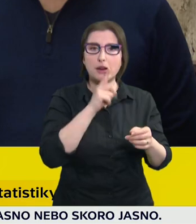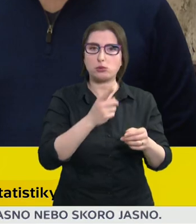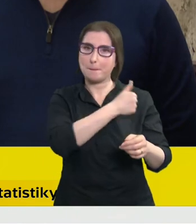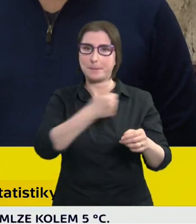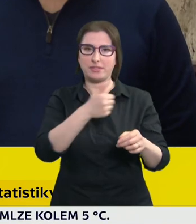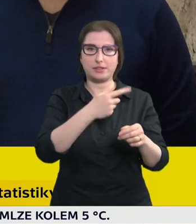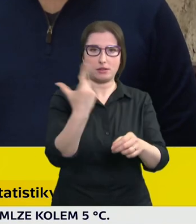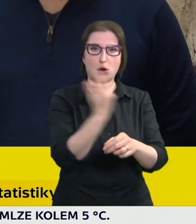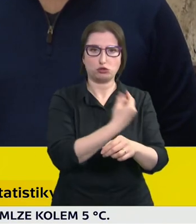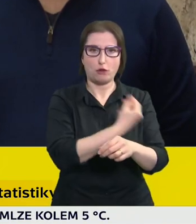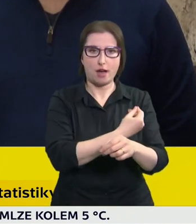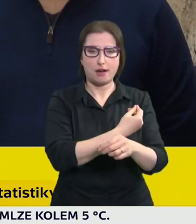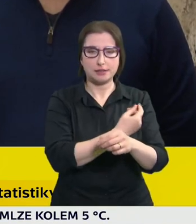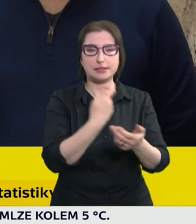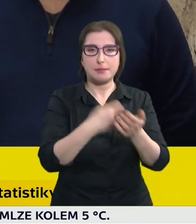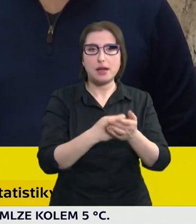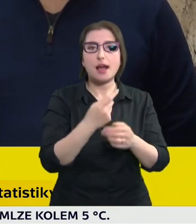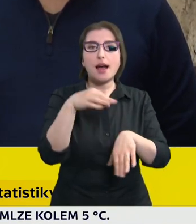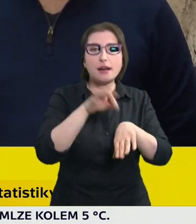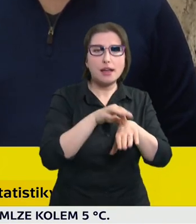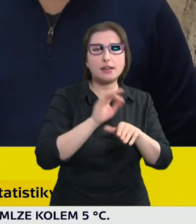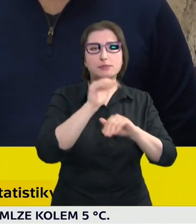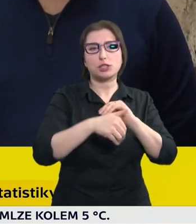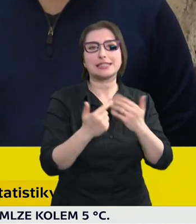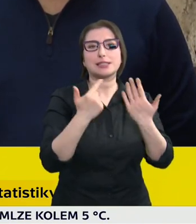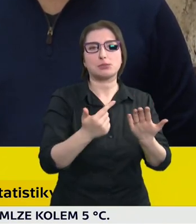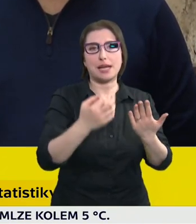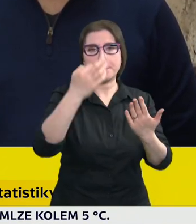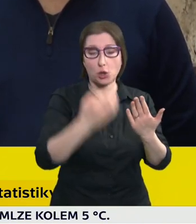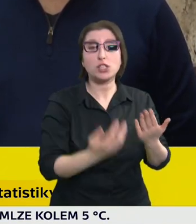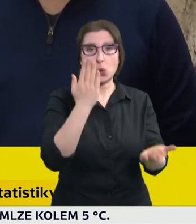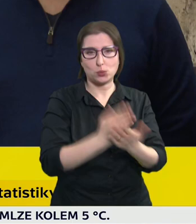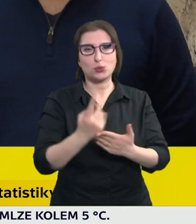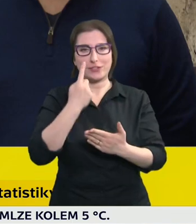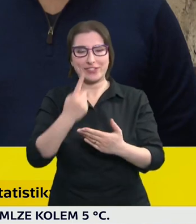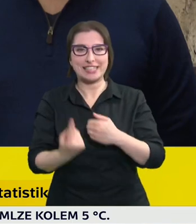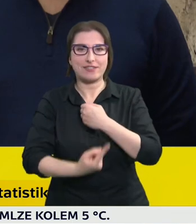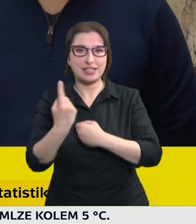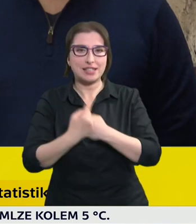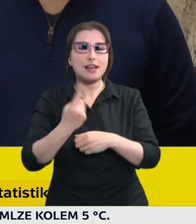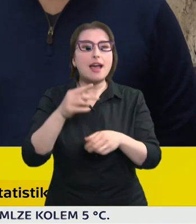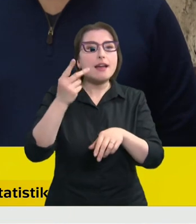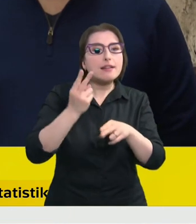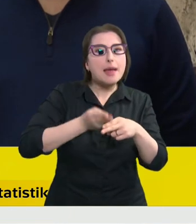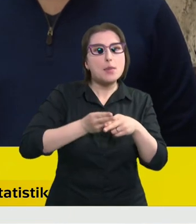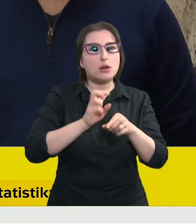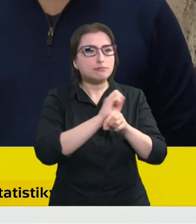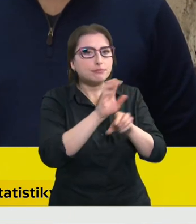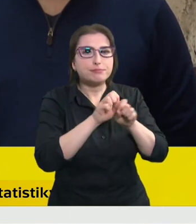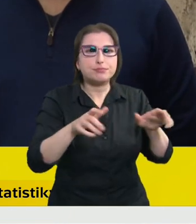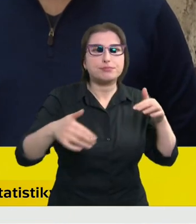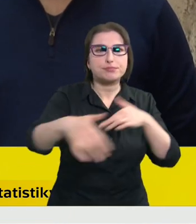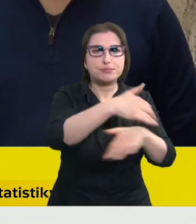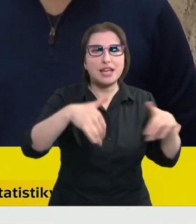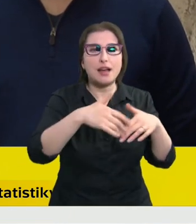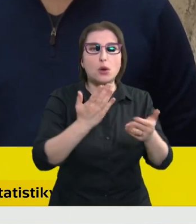Tam se pohybujeme v tuhletu chvíli u lékařů přes 70% a je vidět, že nákaza lékařů, kteří pracují v fakultní lůžkové péči, de novo